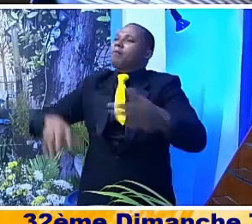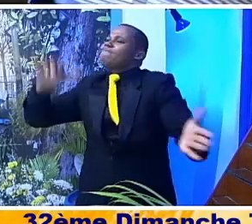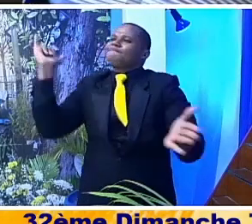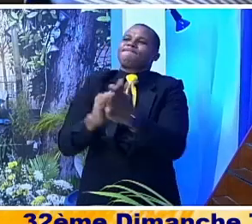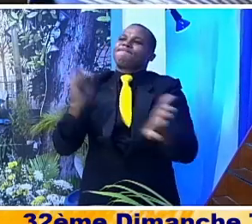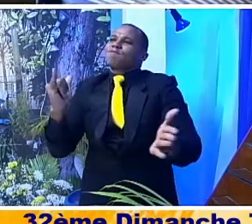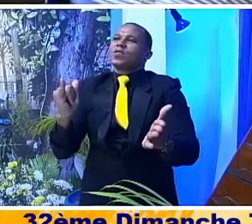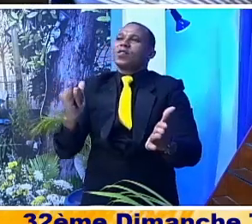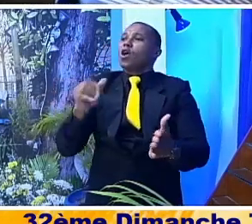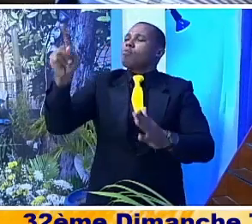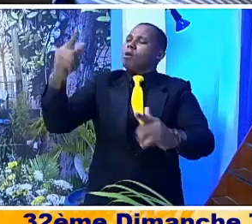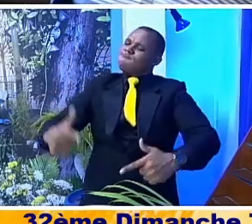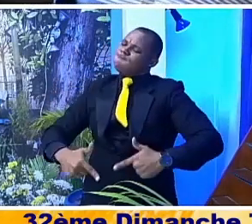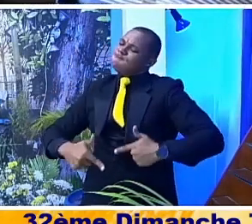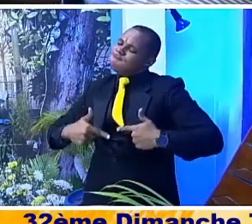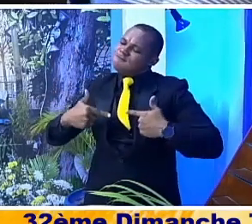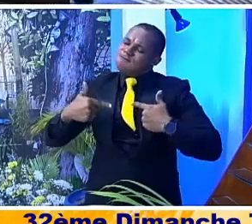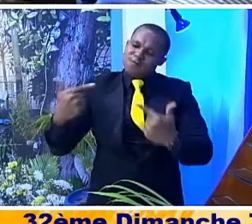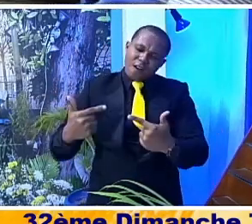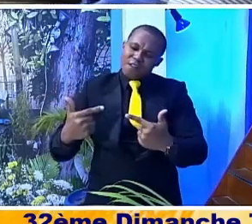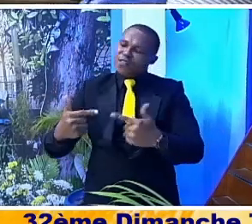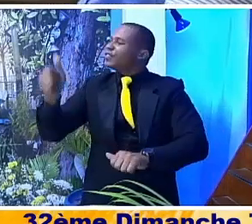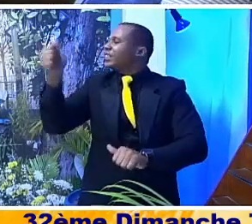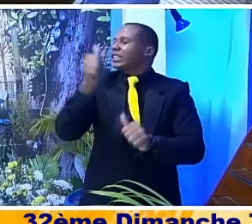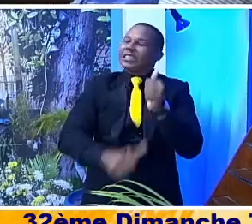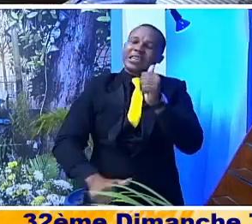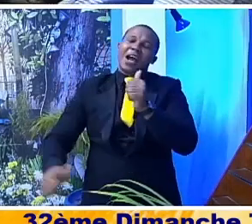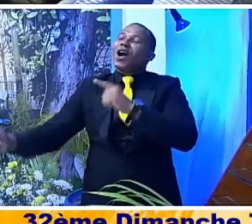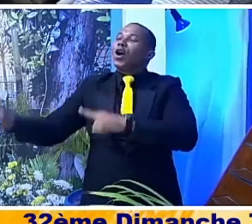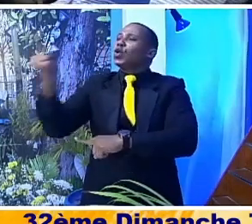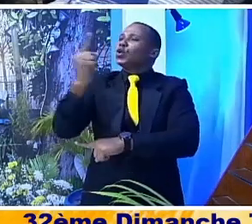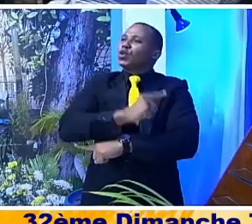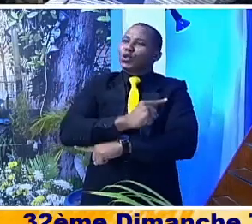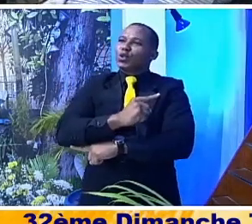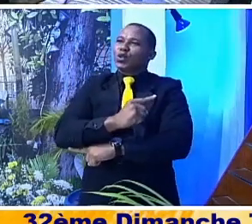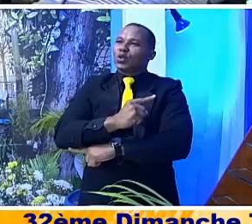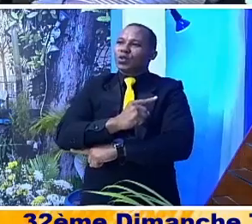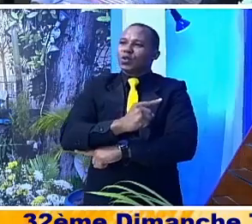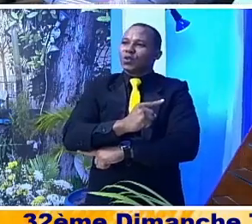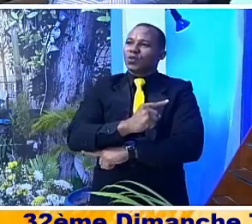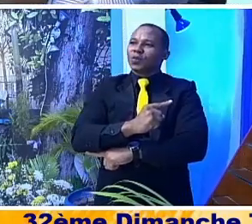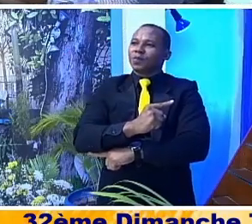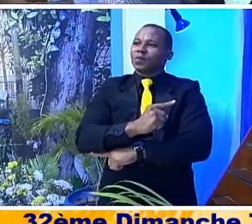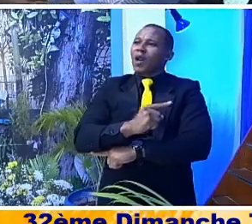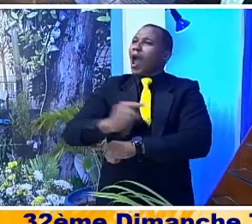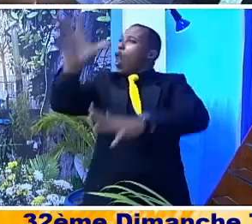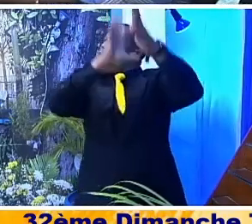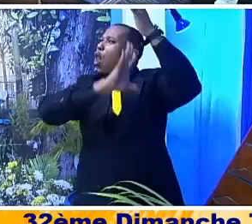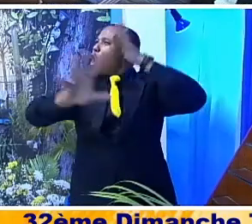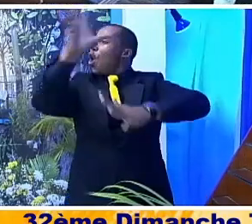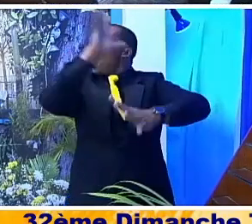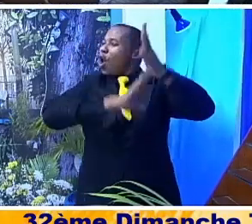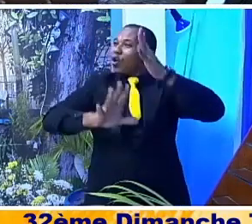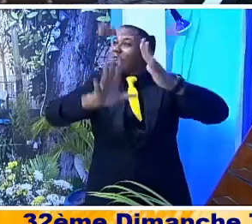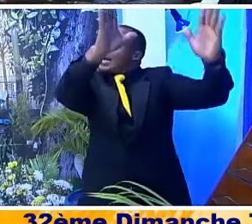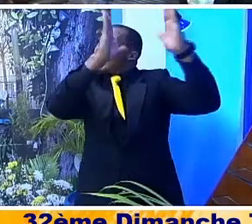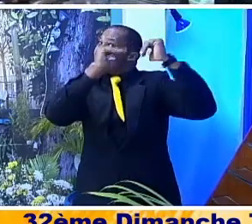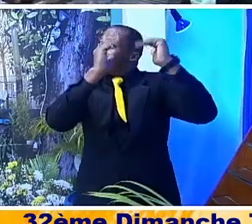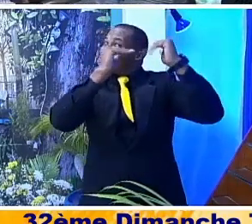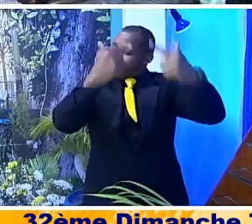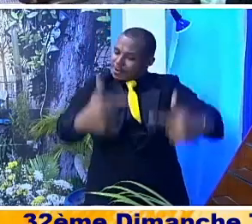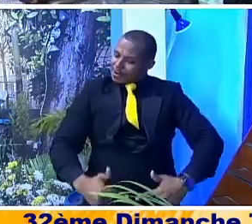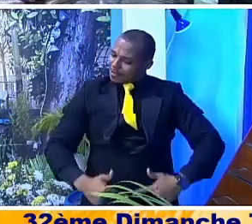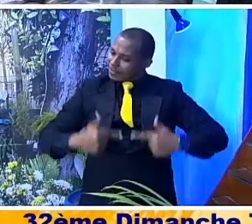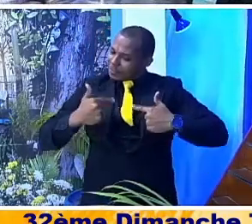ou obligé vivre au jour le jour. Jean Odia, longtemps espérance de vie haïtien